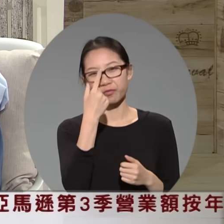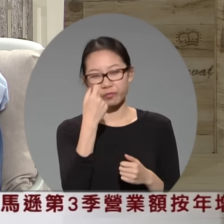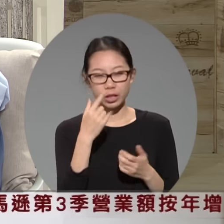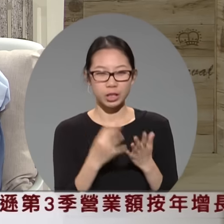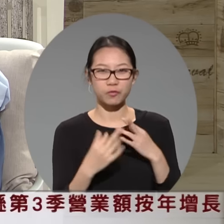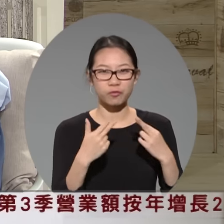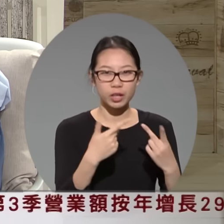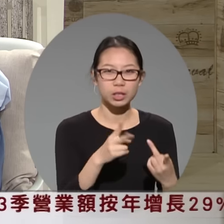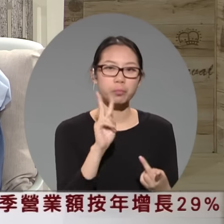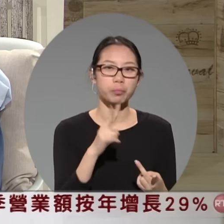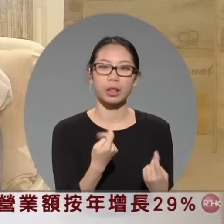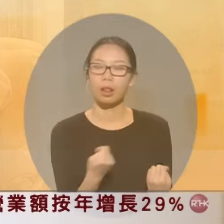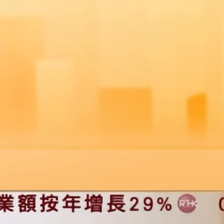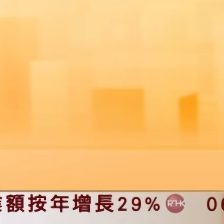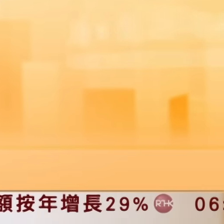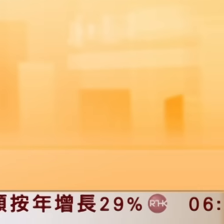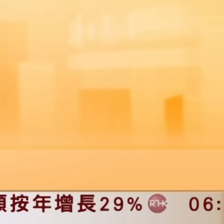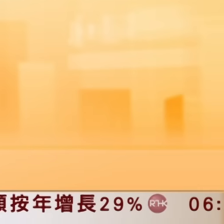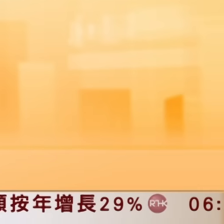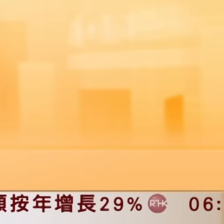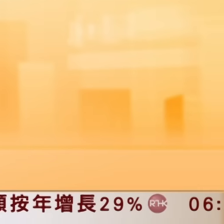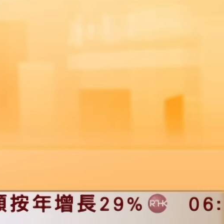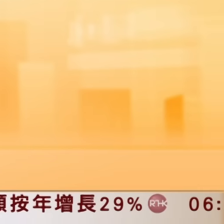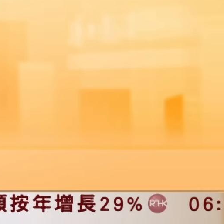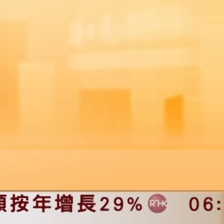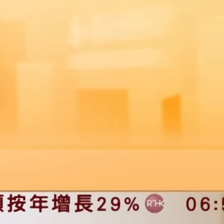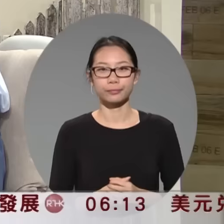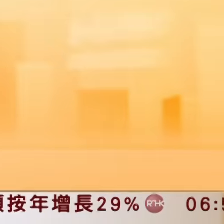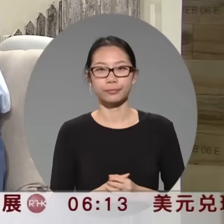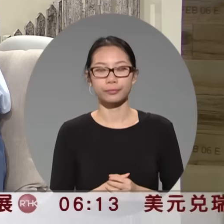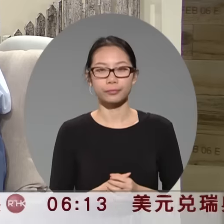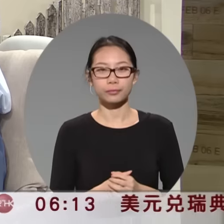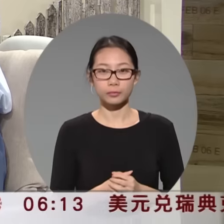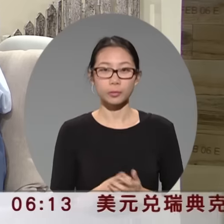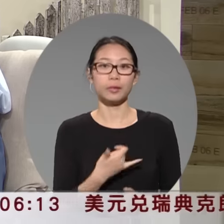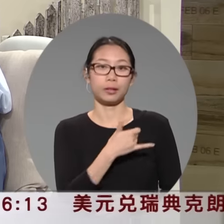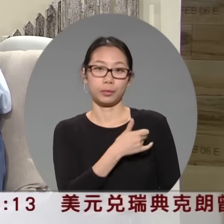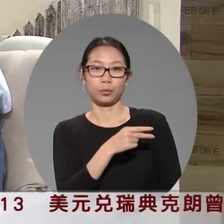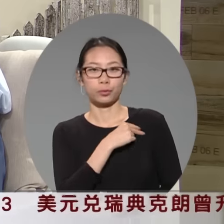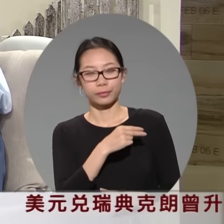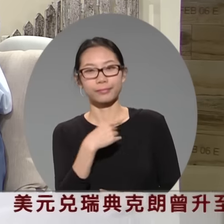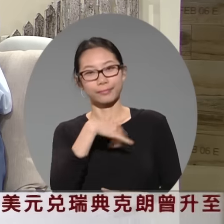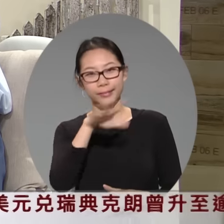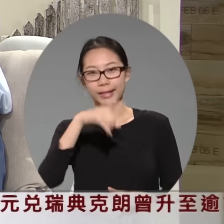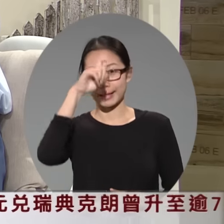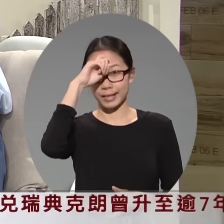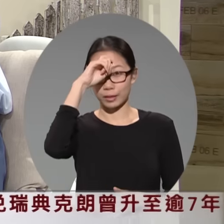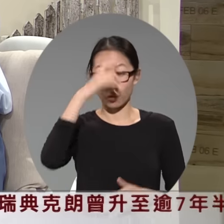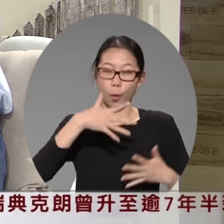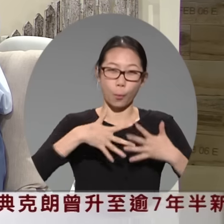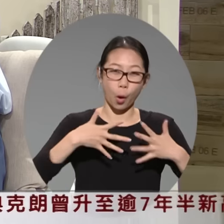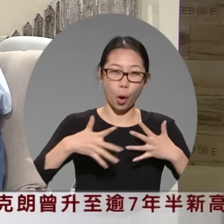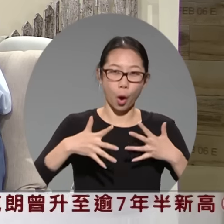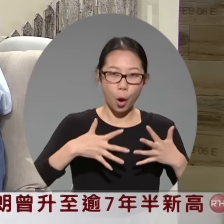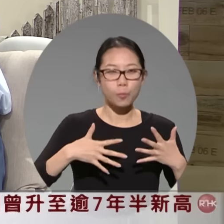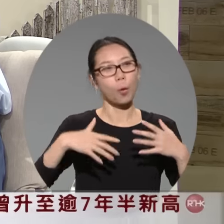一直空話。 我們看到這裡 周末啦，大家記住啦，無論幾忙都好啦，天氣